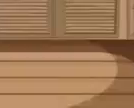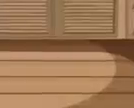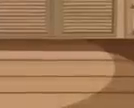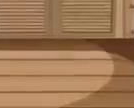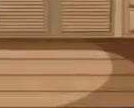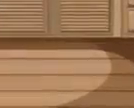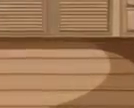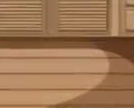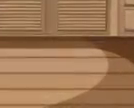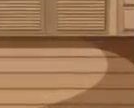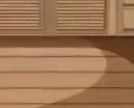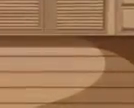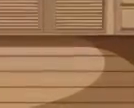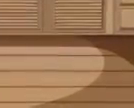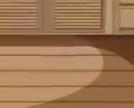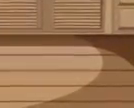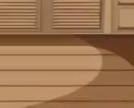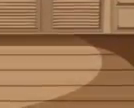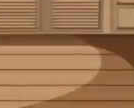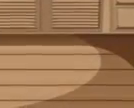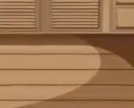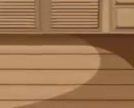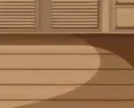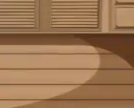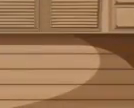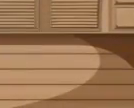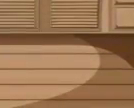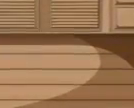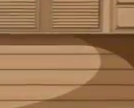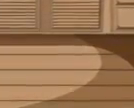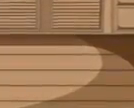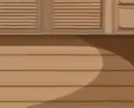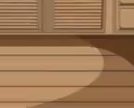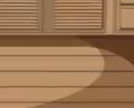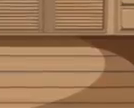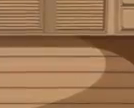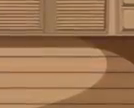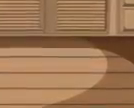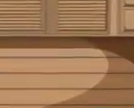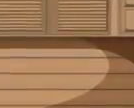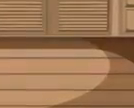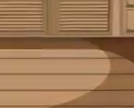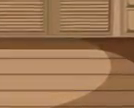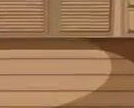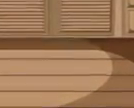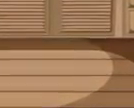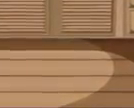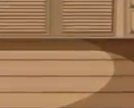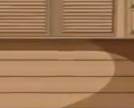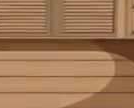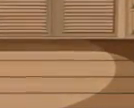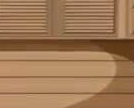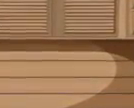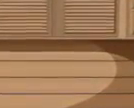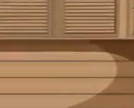ўрганади. Мана шу муаммаге комплекс ечим топиш кўникмасига эга мутахассисга мисол. Айниқса бу талаб биринчи навбатда бошқарув тизими